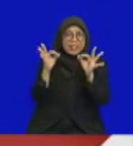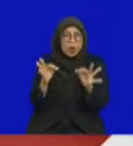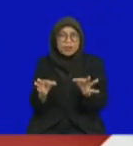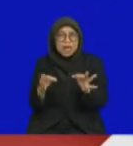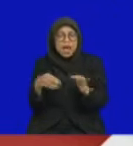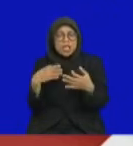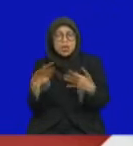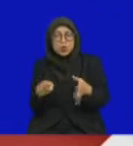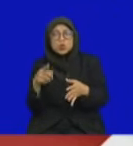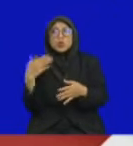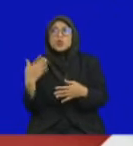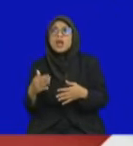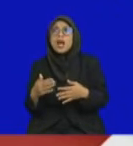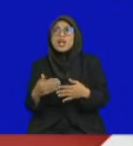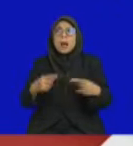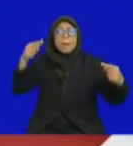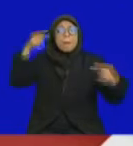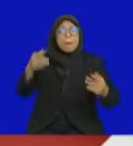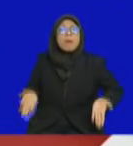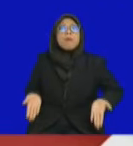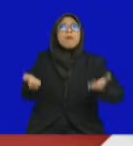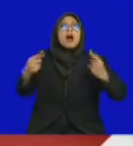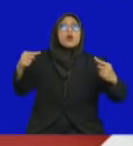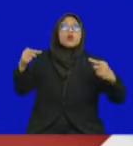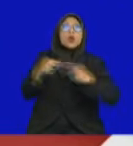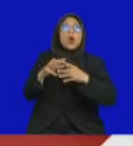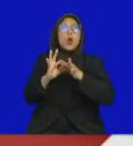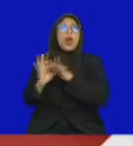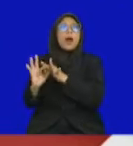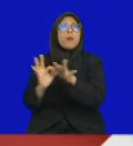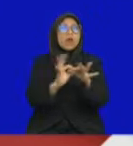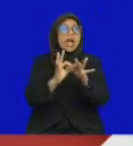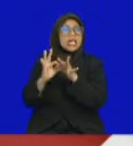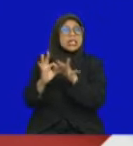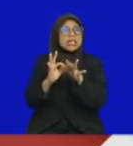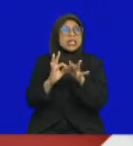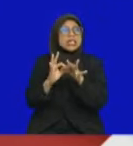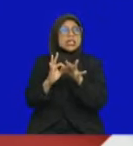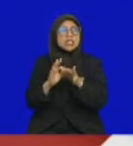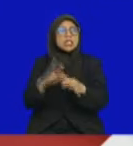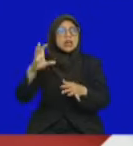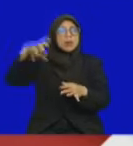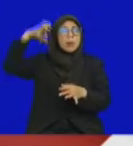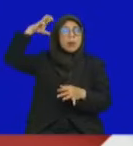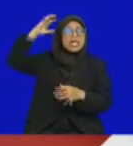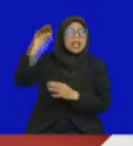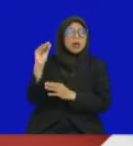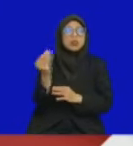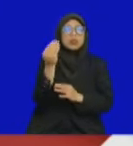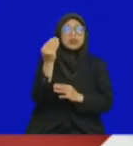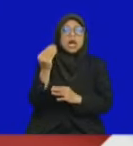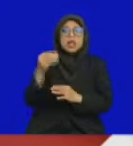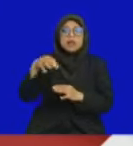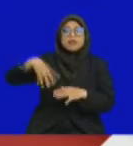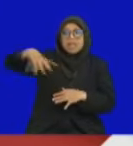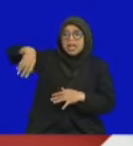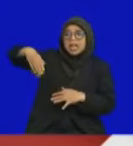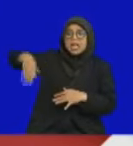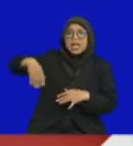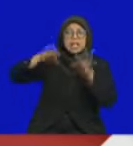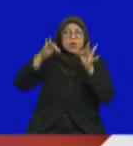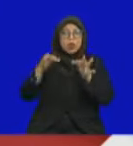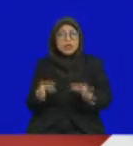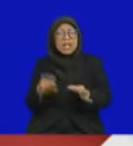institusional membangun sinergitas kolaborasi di antara pemerintah pusat provinsi dan kabupaten kota menjadi sangat